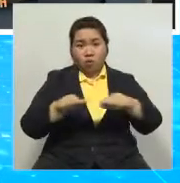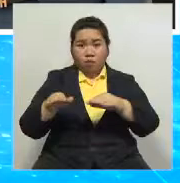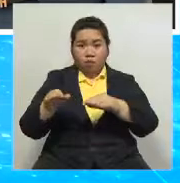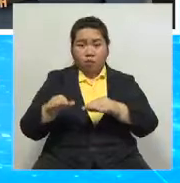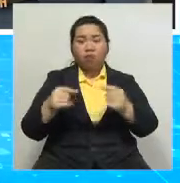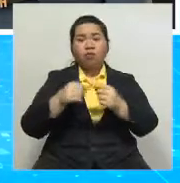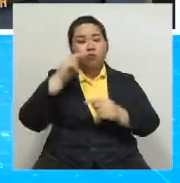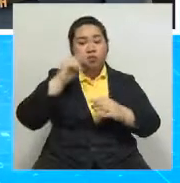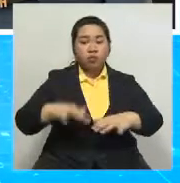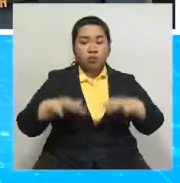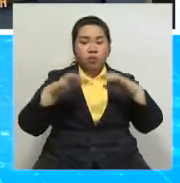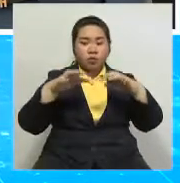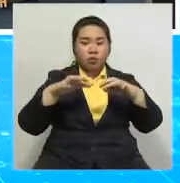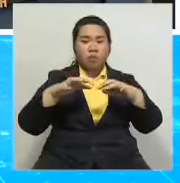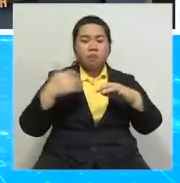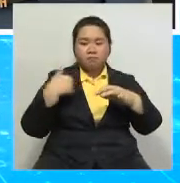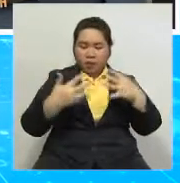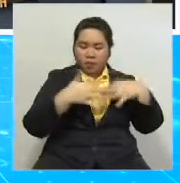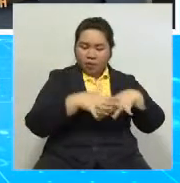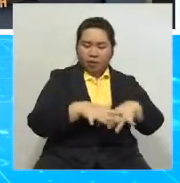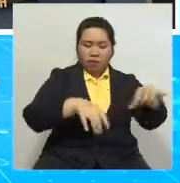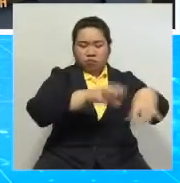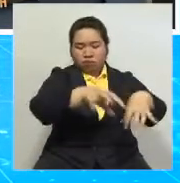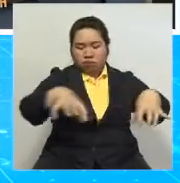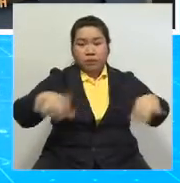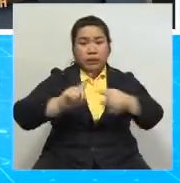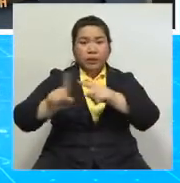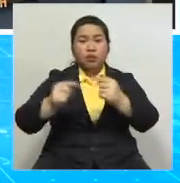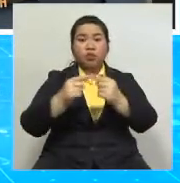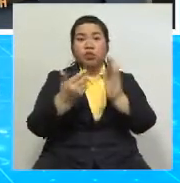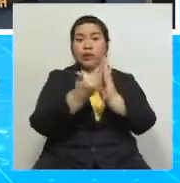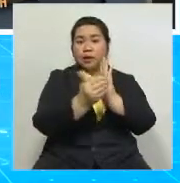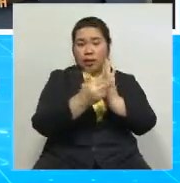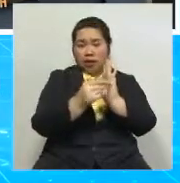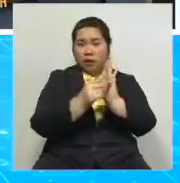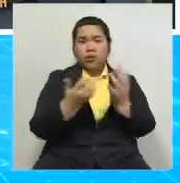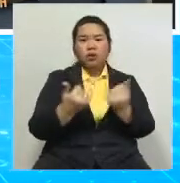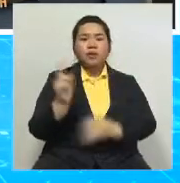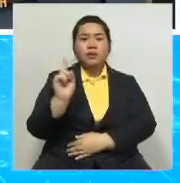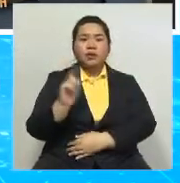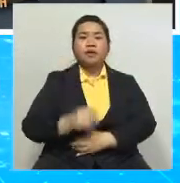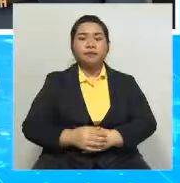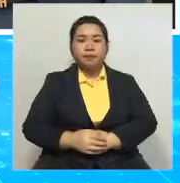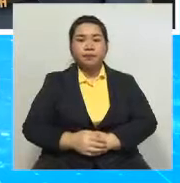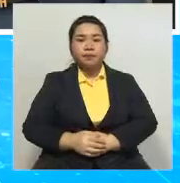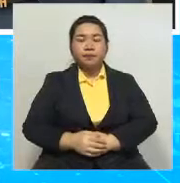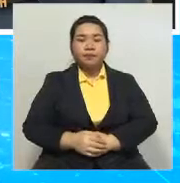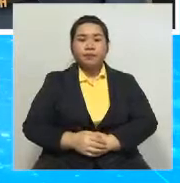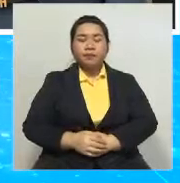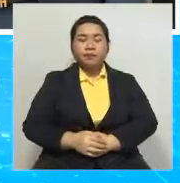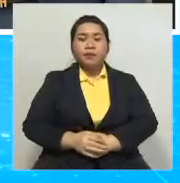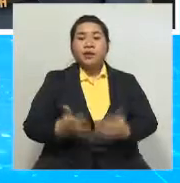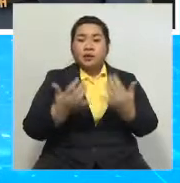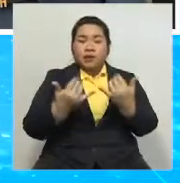เรื่องของน้ำท่วมการประสานงานกับหน่วยงานที่เกี่ยวข้องนะครับในพื้นที่ภาคอีสานเองภาพรวมปีนี้เป็นไงบ้างครับท่านรองครับ